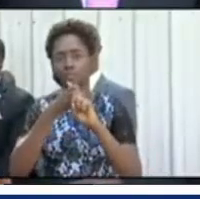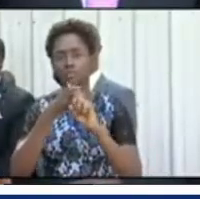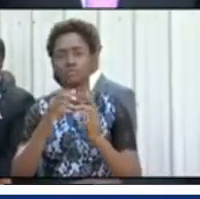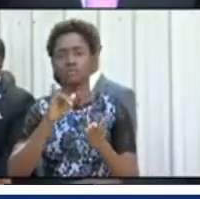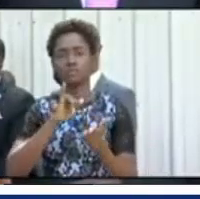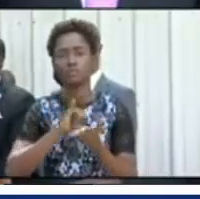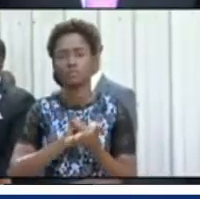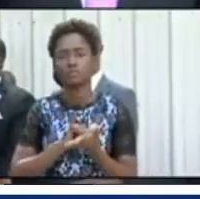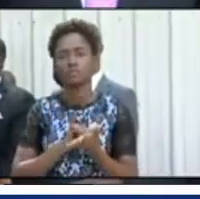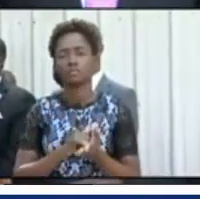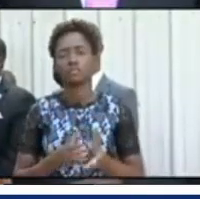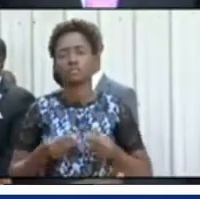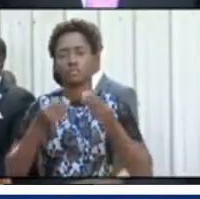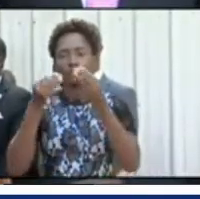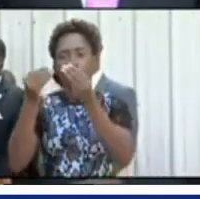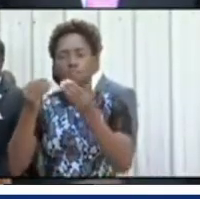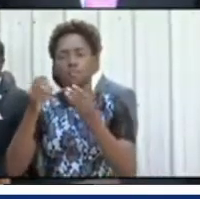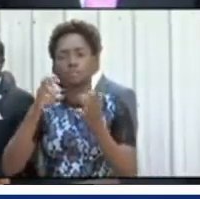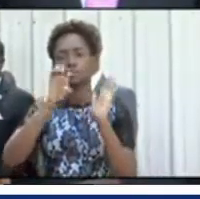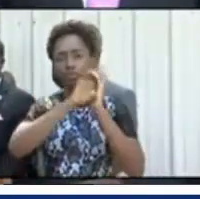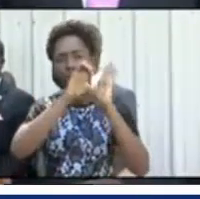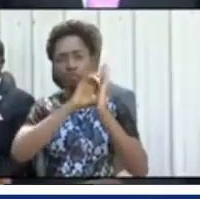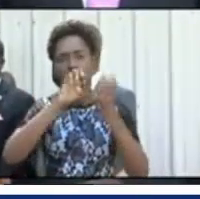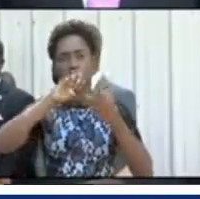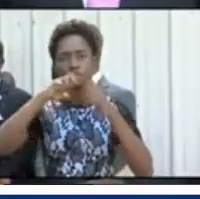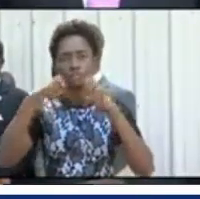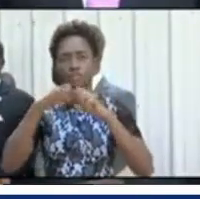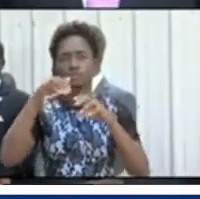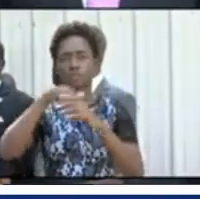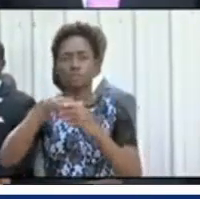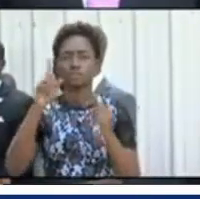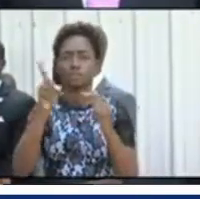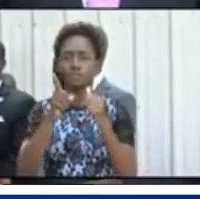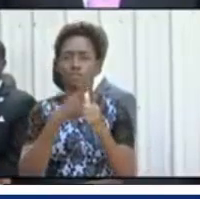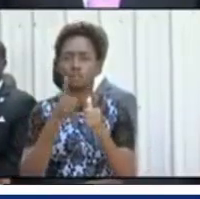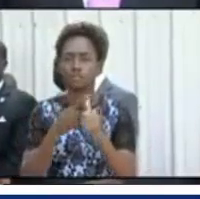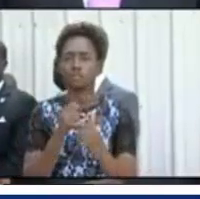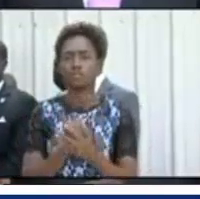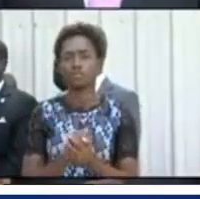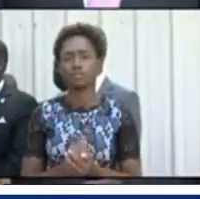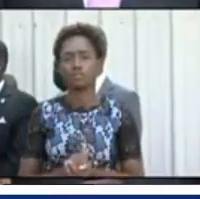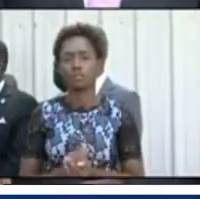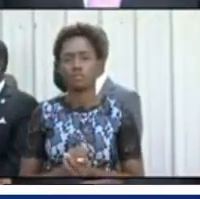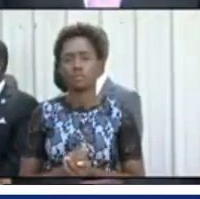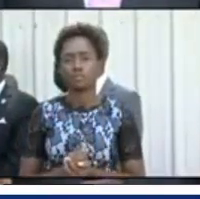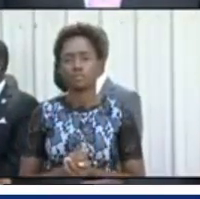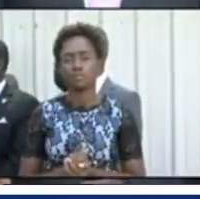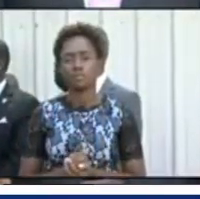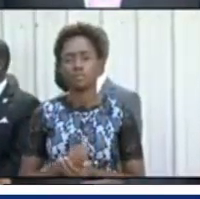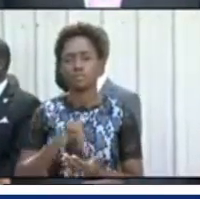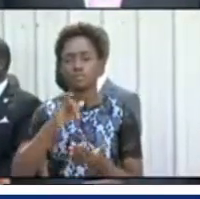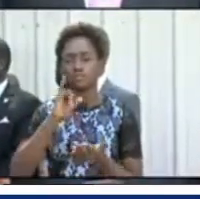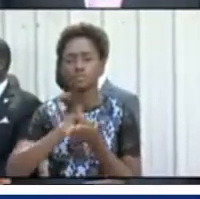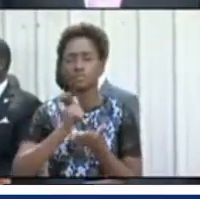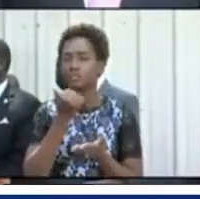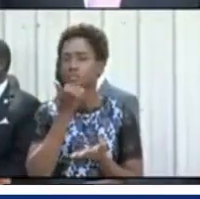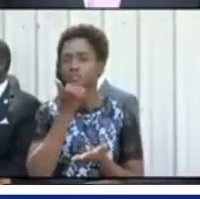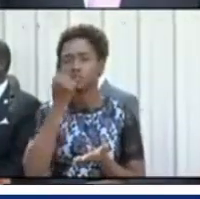Ça, c'est l'État qui a le problème en premier parce qu'il y a une instabilité politique. Parce que ce n'est pas bon pour le